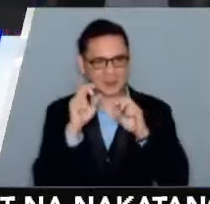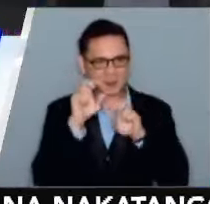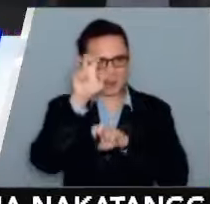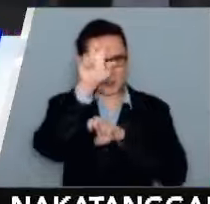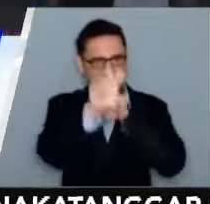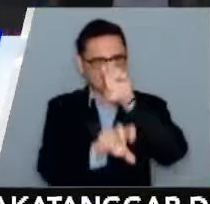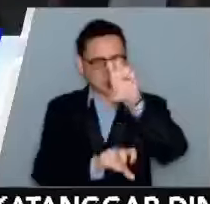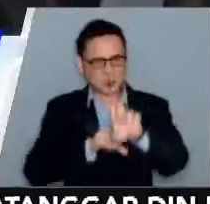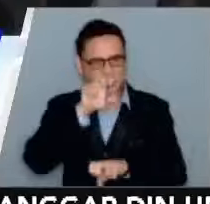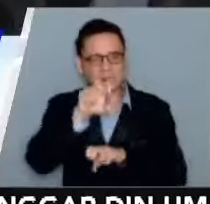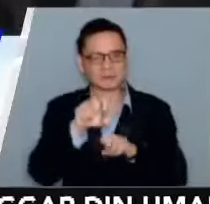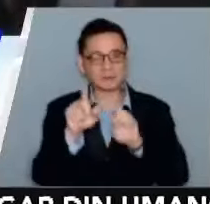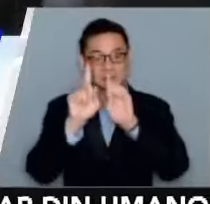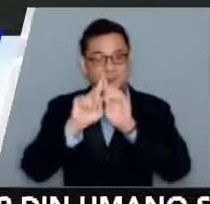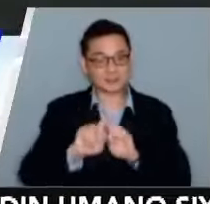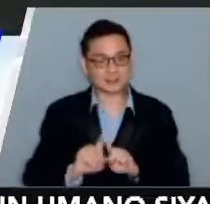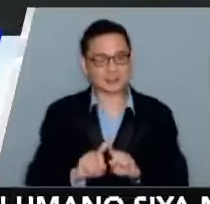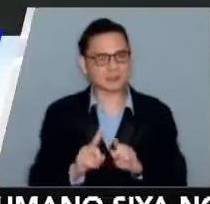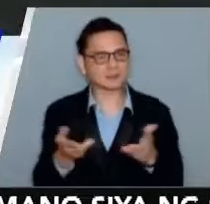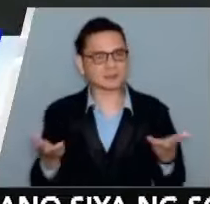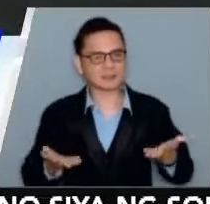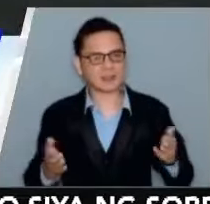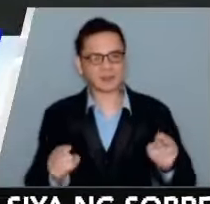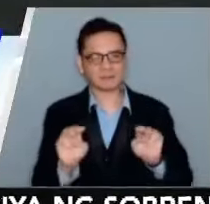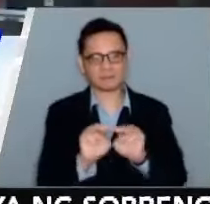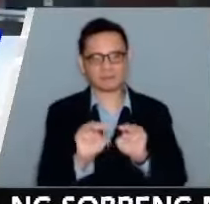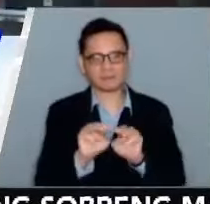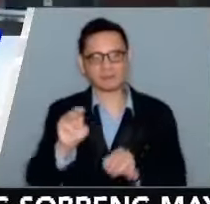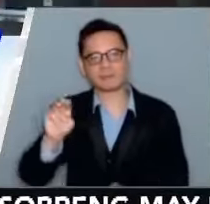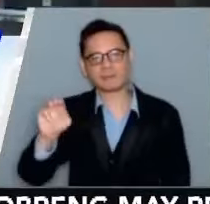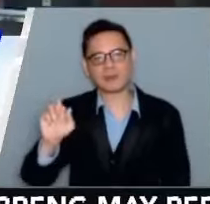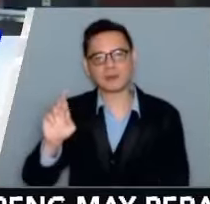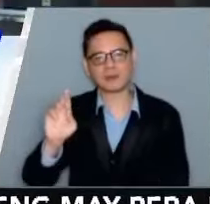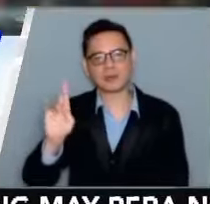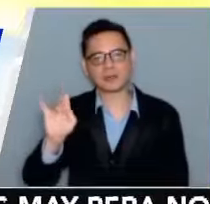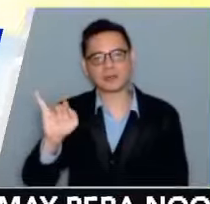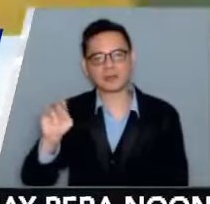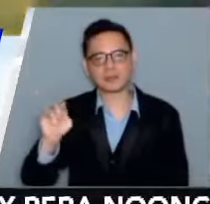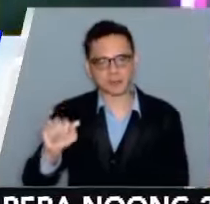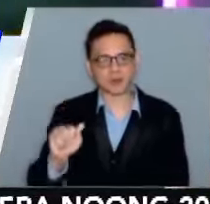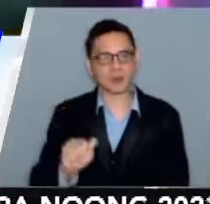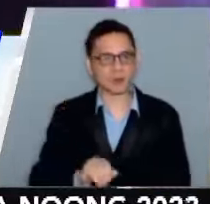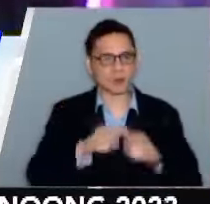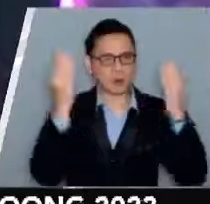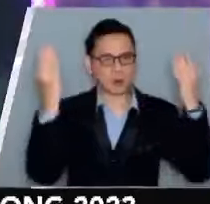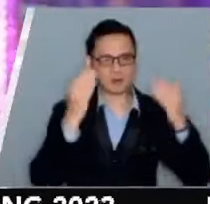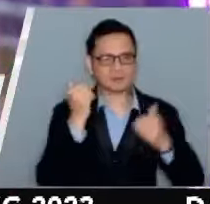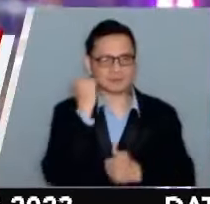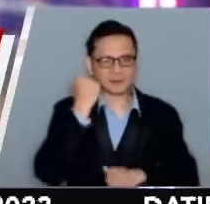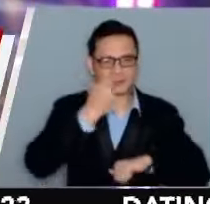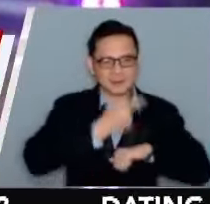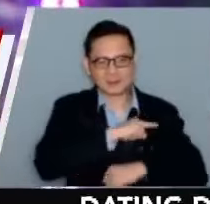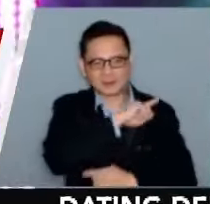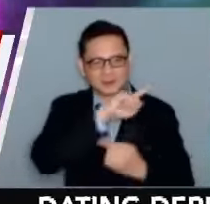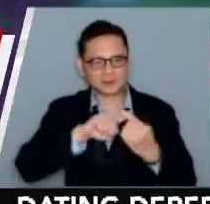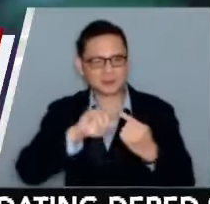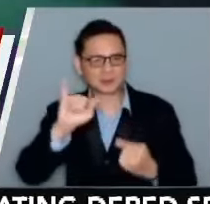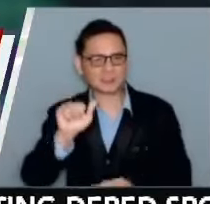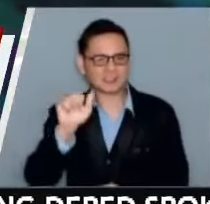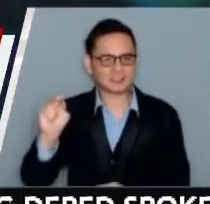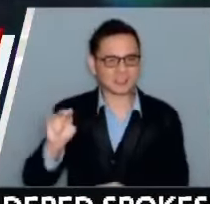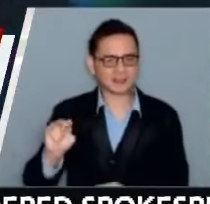Center sa Marikina na bukas na araw-araw hanggang January 15. Para sa get-togethers ngayong papalapit na